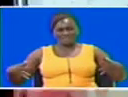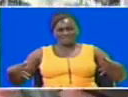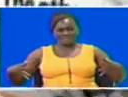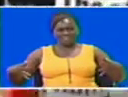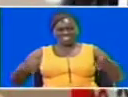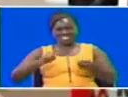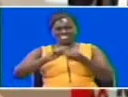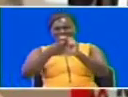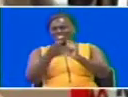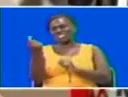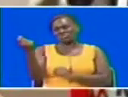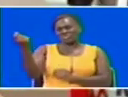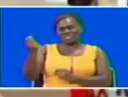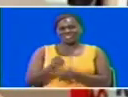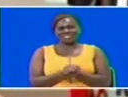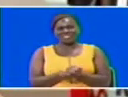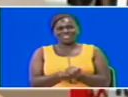tubadilisha.